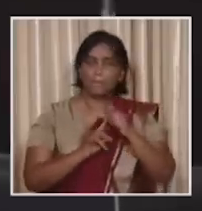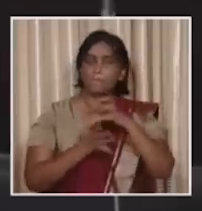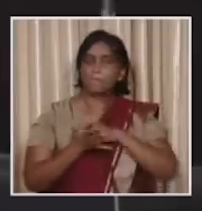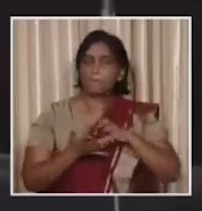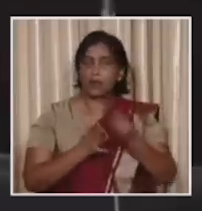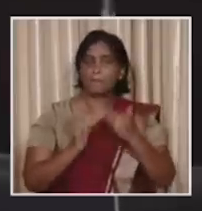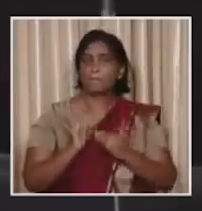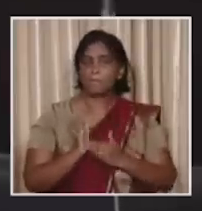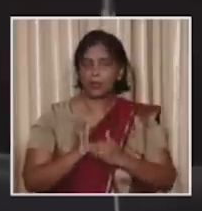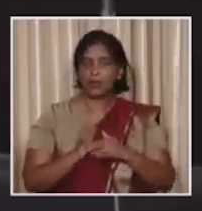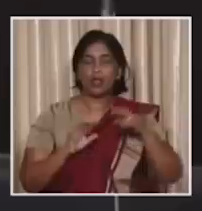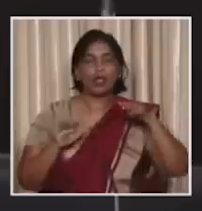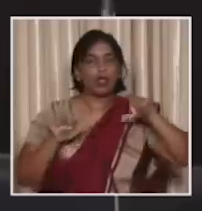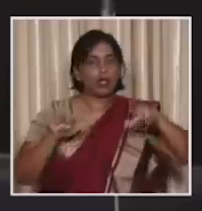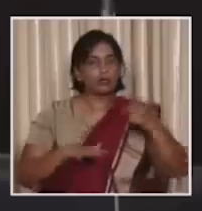පළාත්වලින් රුපියල් මිලියන